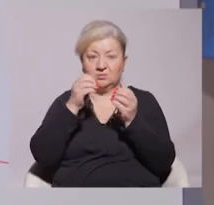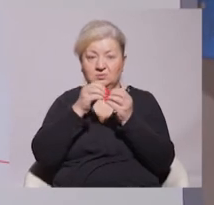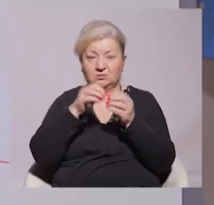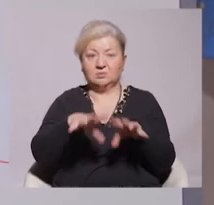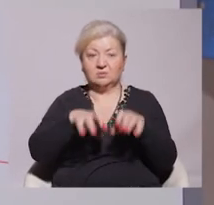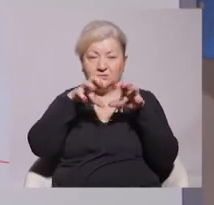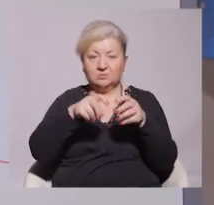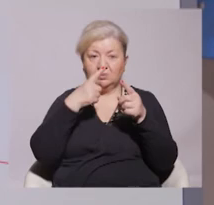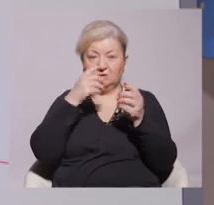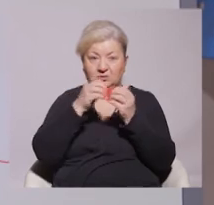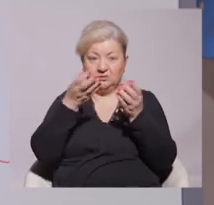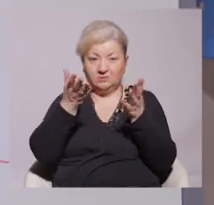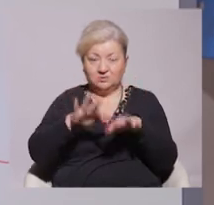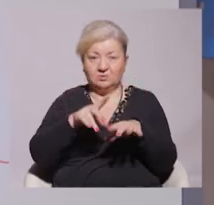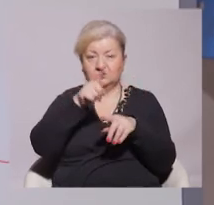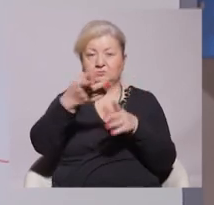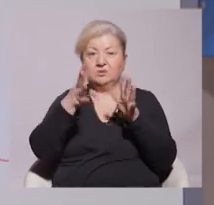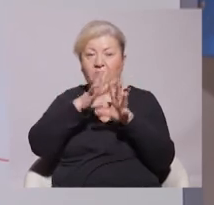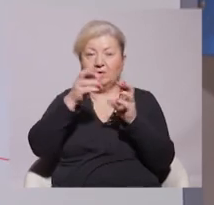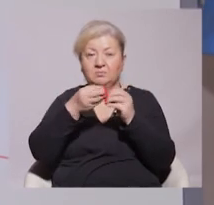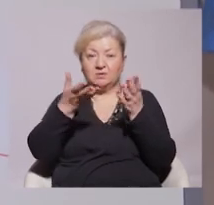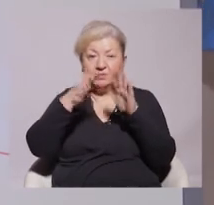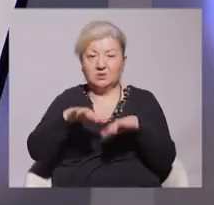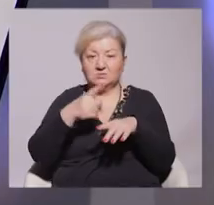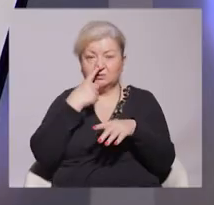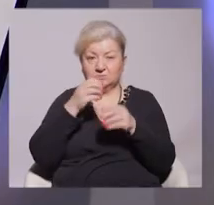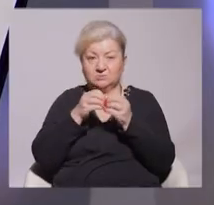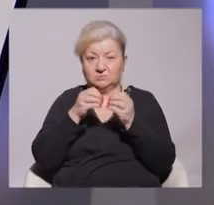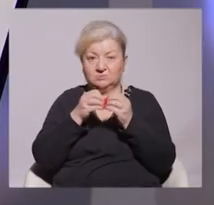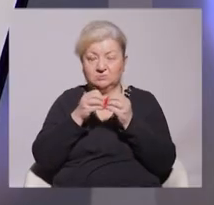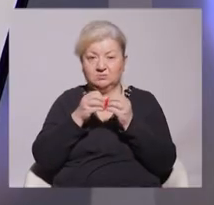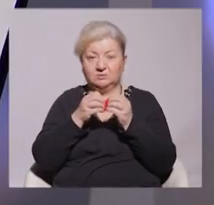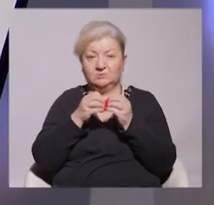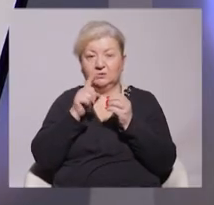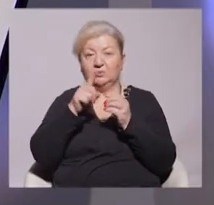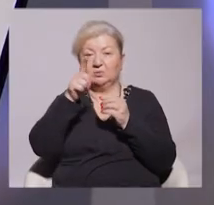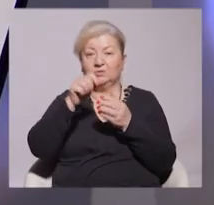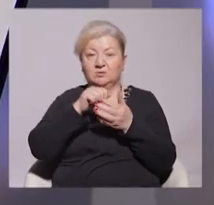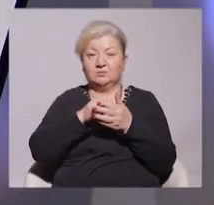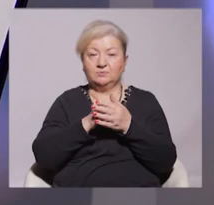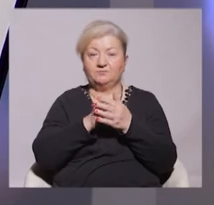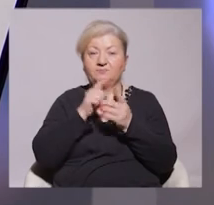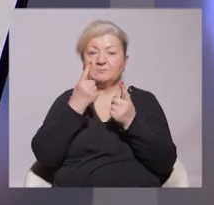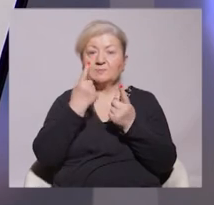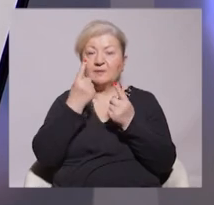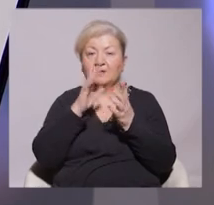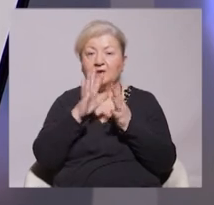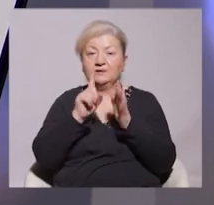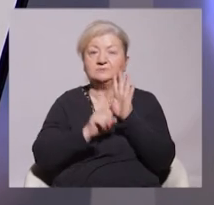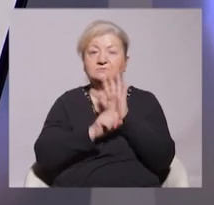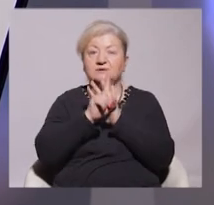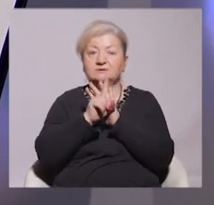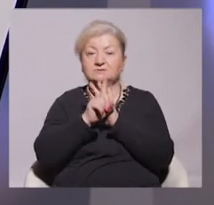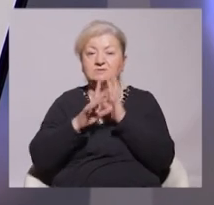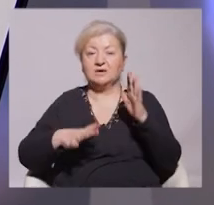დარჩა. კინეტიკური ენერგია იგივე უნდა იყოს იმისათვის, რომ არ ჩამოვარდეს. ერთადერთი აი ეს